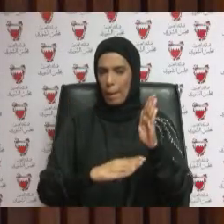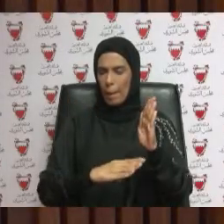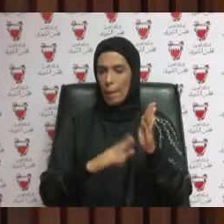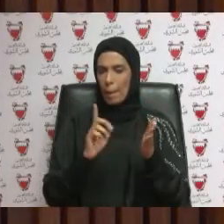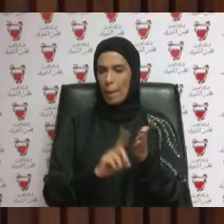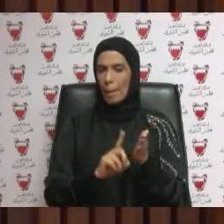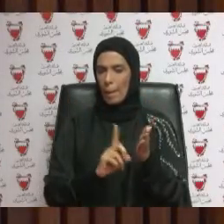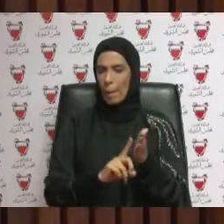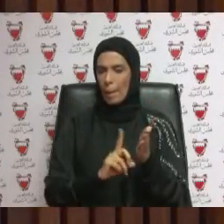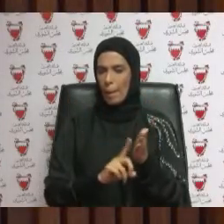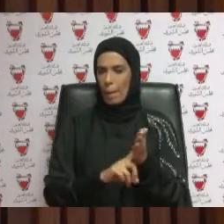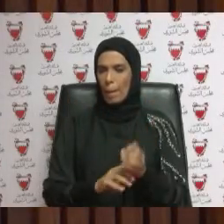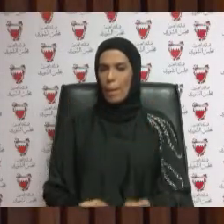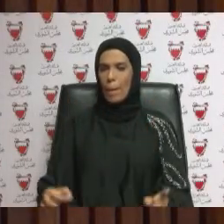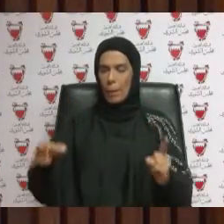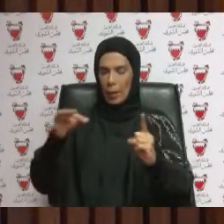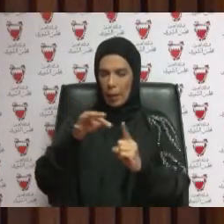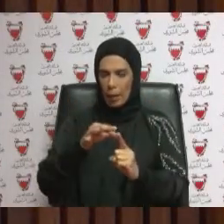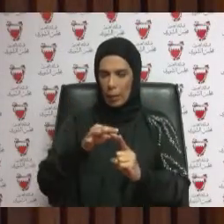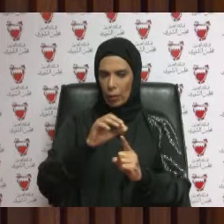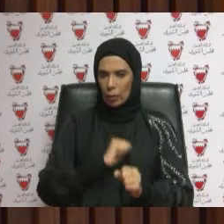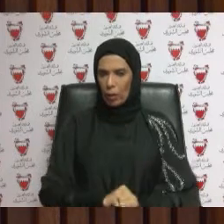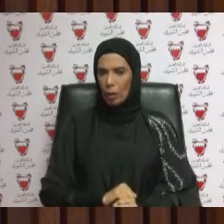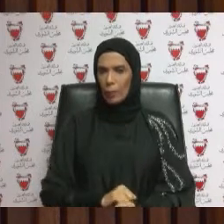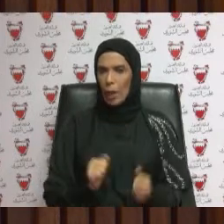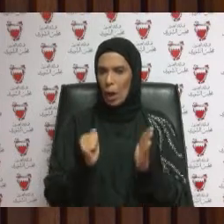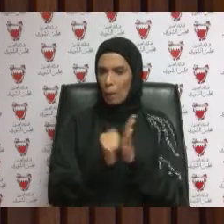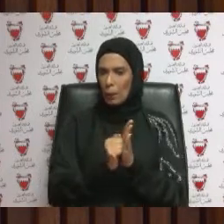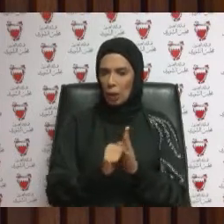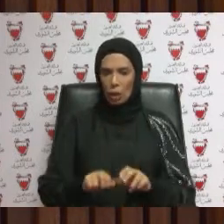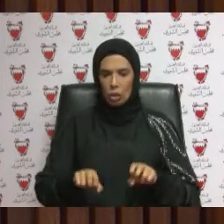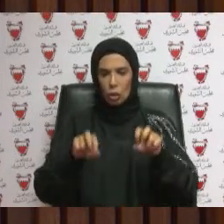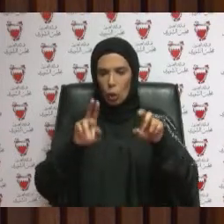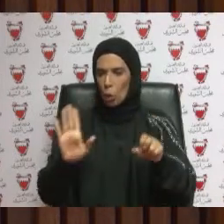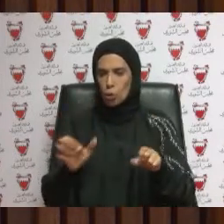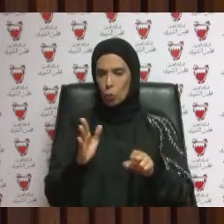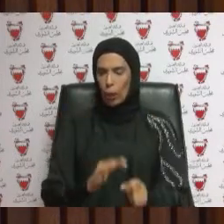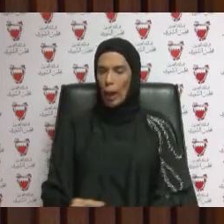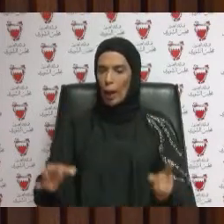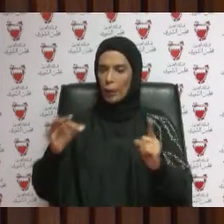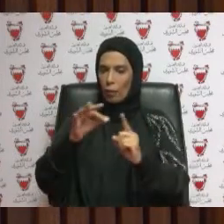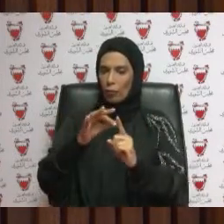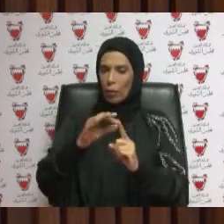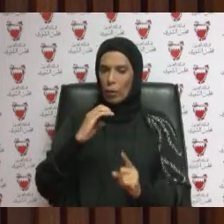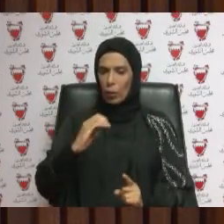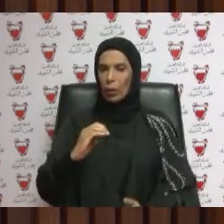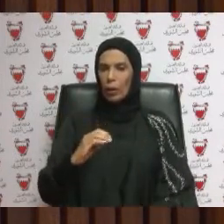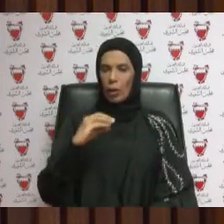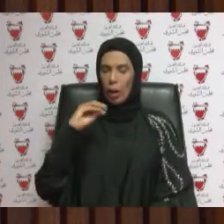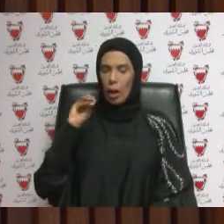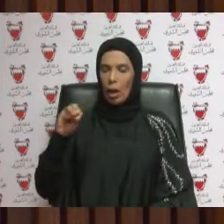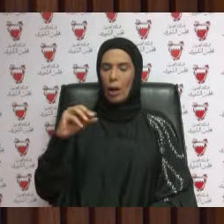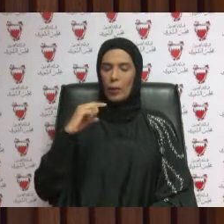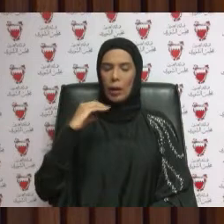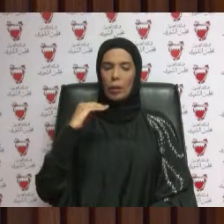يجب تحديد الغرض الذي تستخدم فيه العين المؤجرة، كما أضافت أيضا الفقرات جيم ودال وها إلى المادة